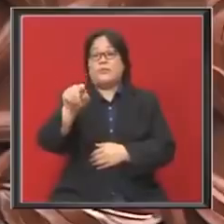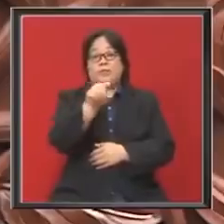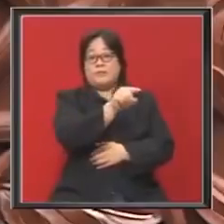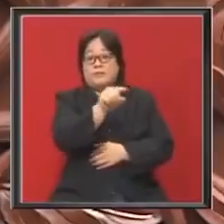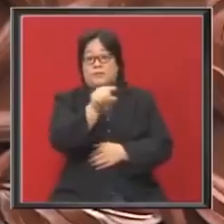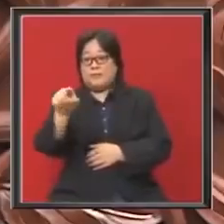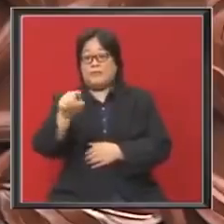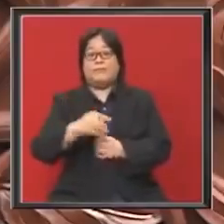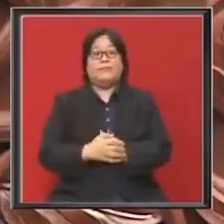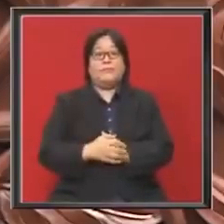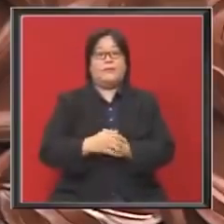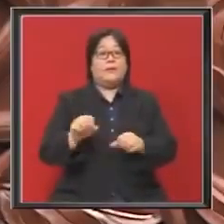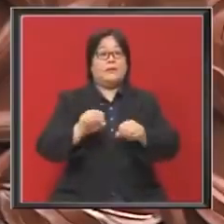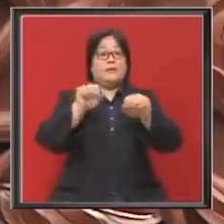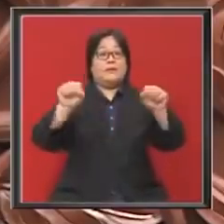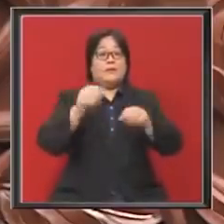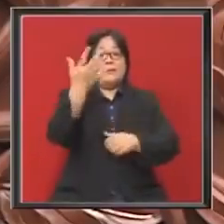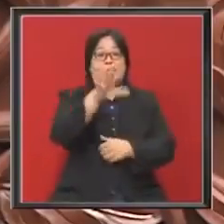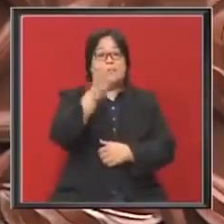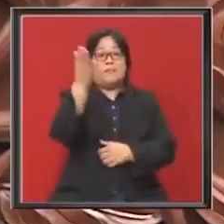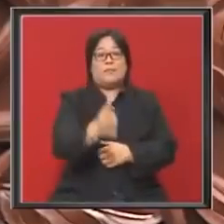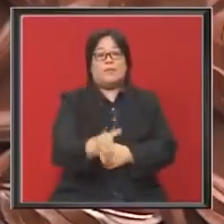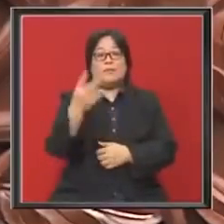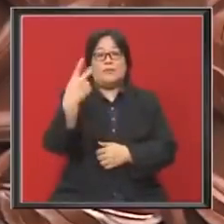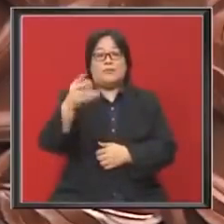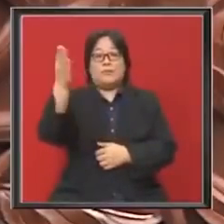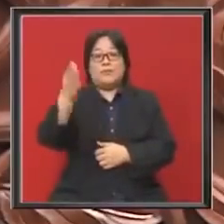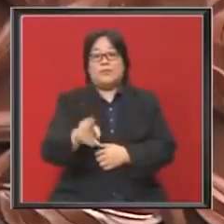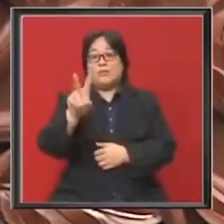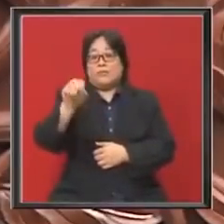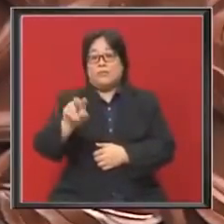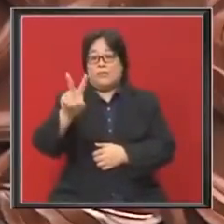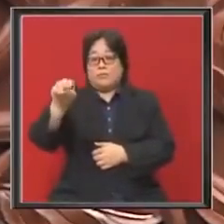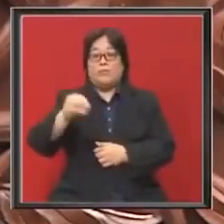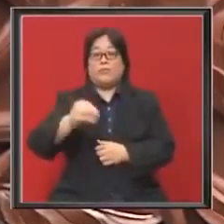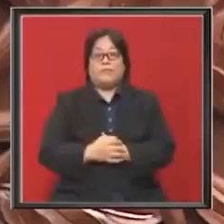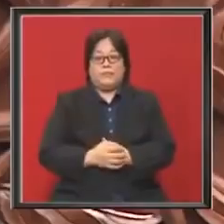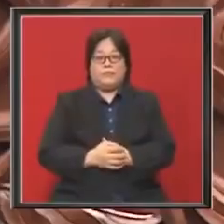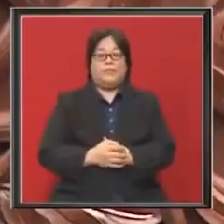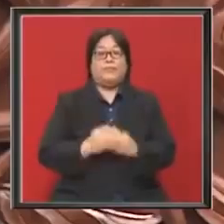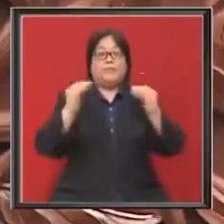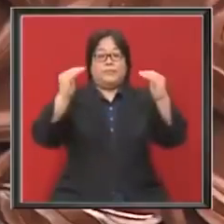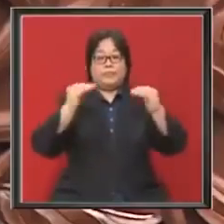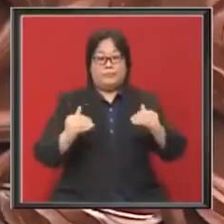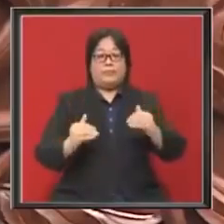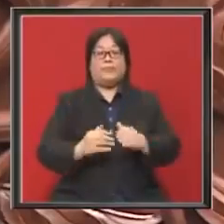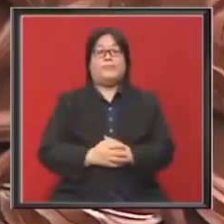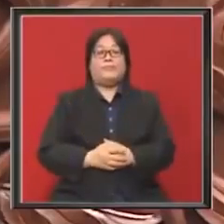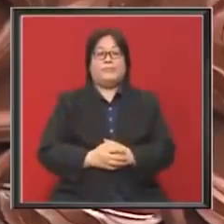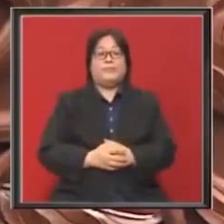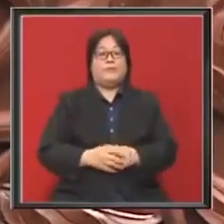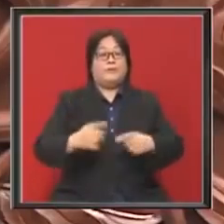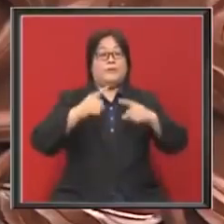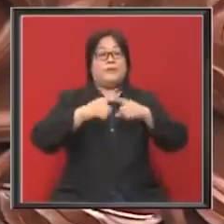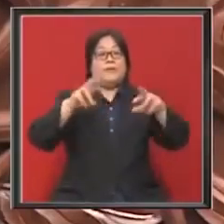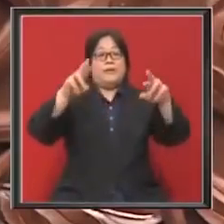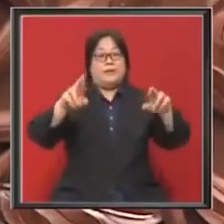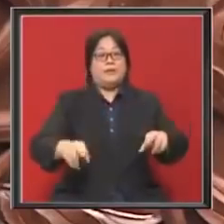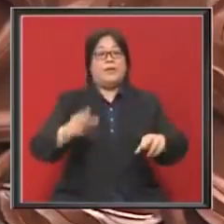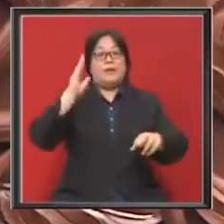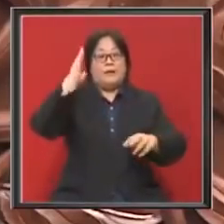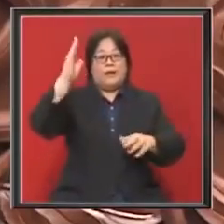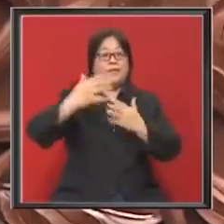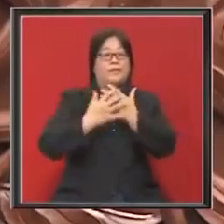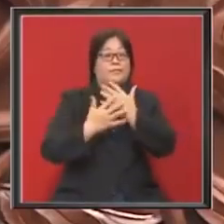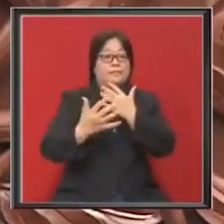single sela-sela 15 Desember 2020 adalah seperti berikut e-demon rakyat